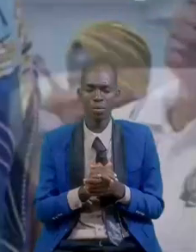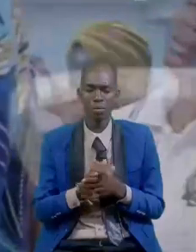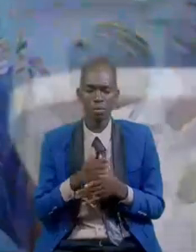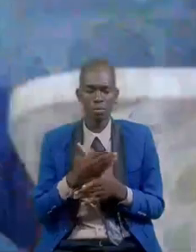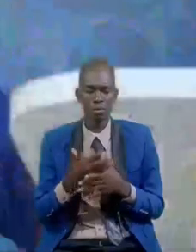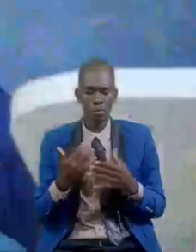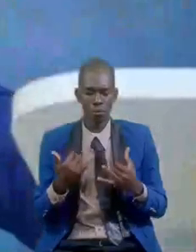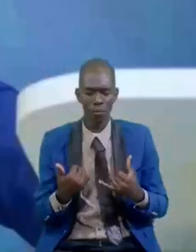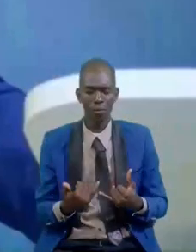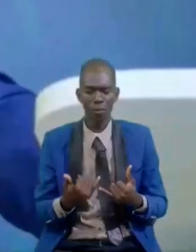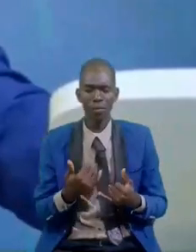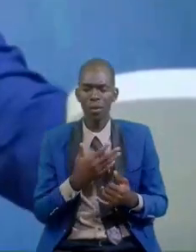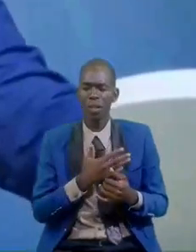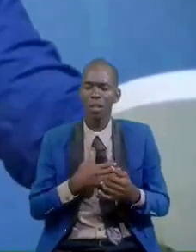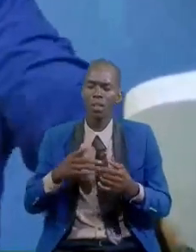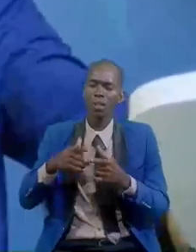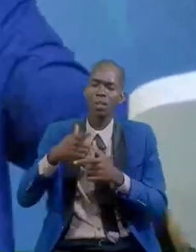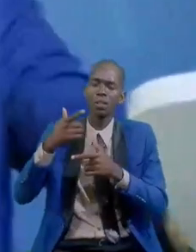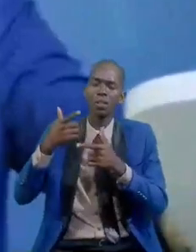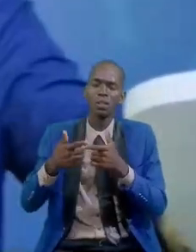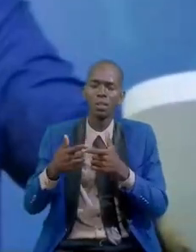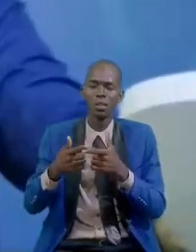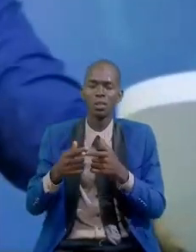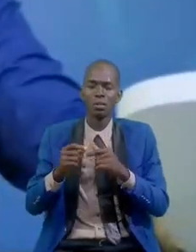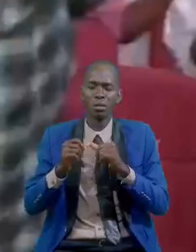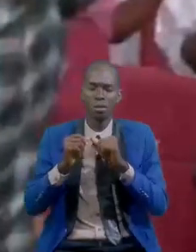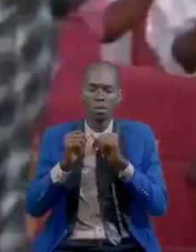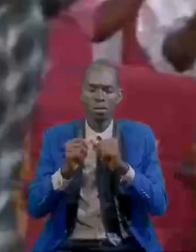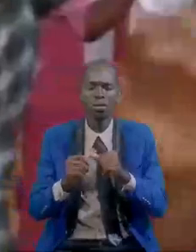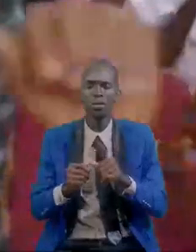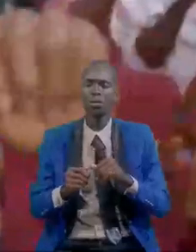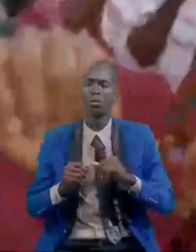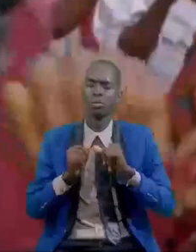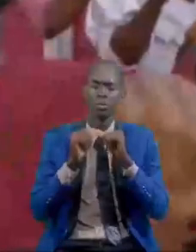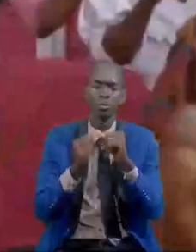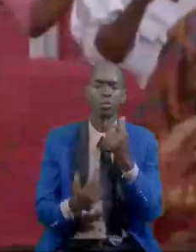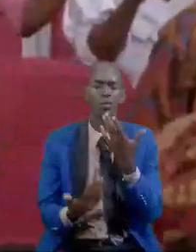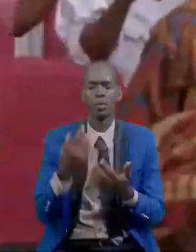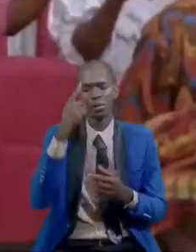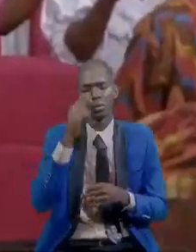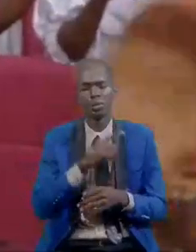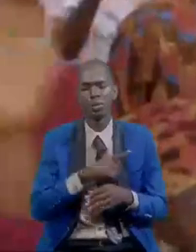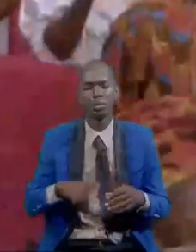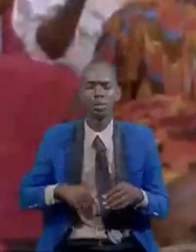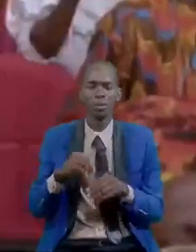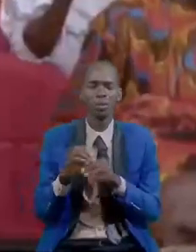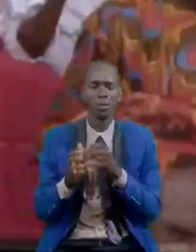Hâte maintenant et ce temps continue à avancer.